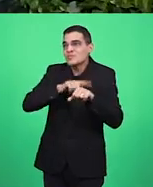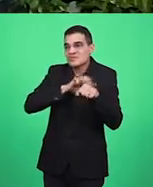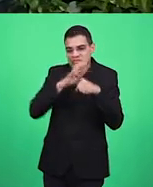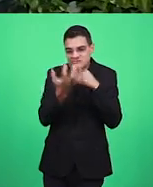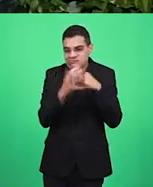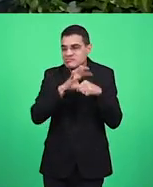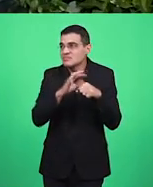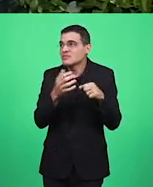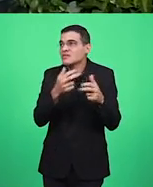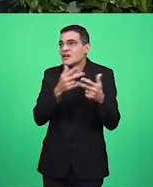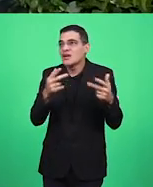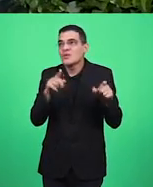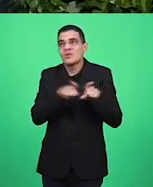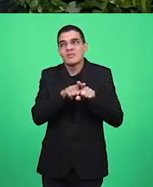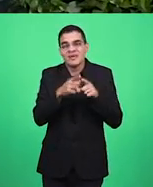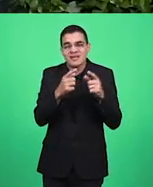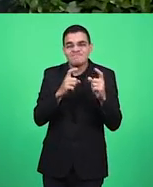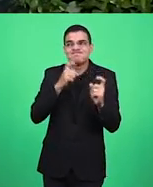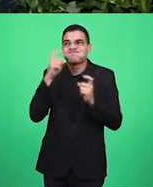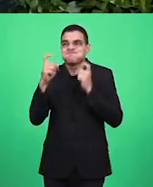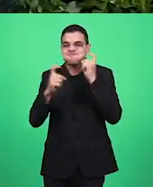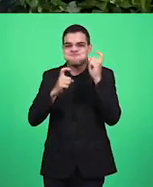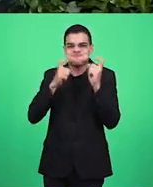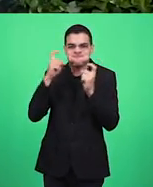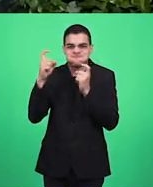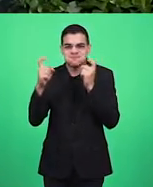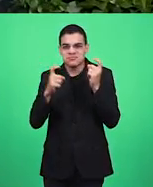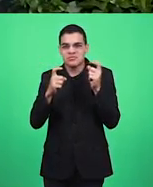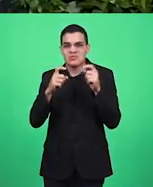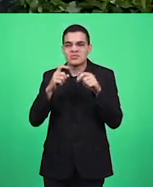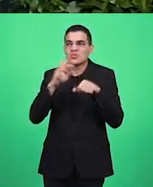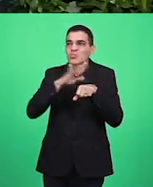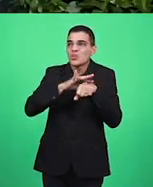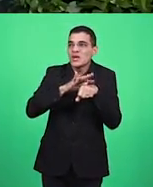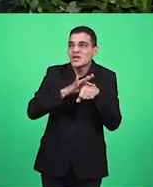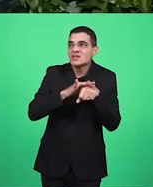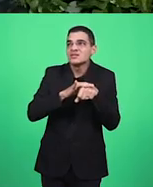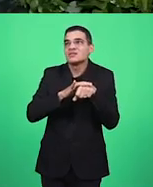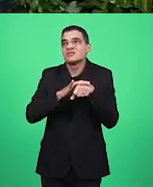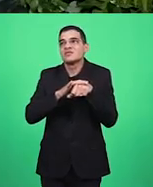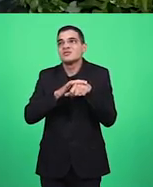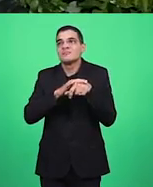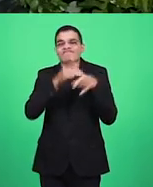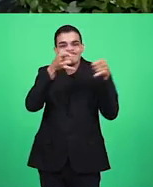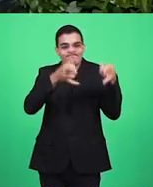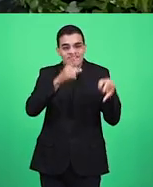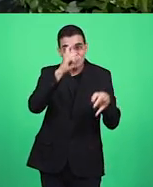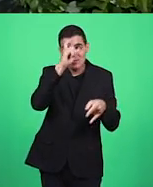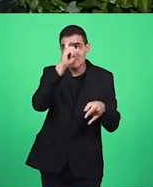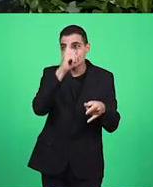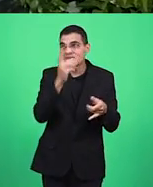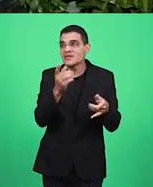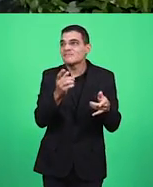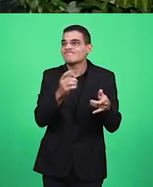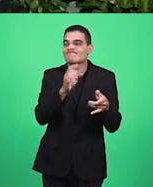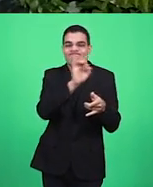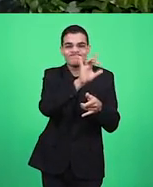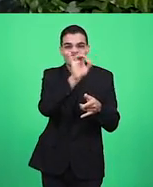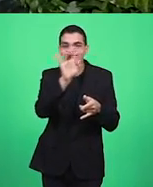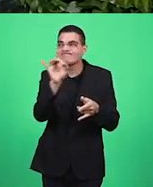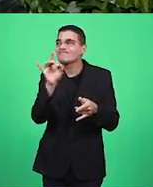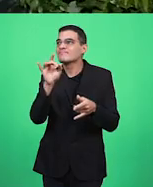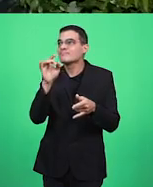от потери близких, кто переживает, некоторые болеют, кто-то